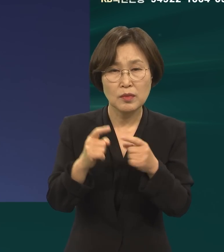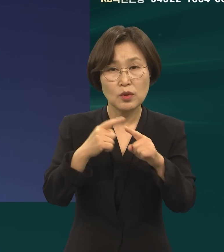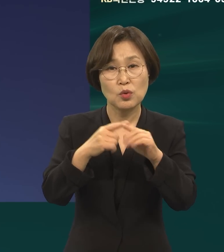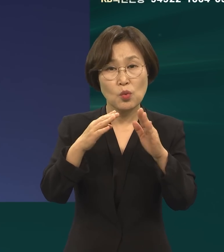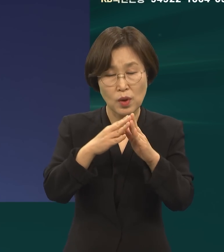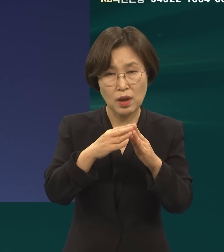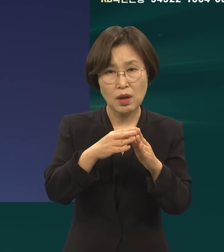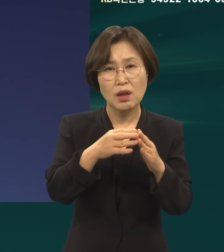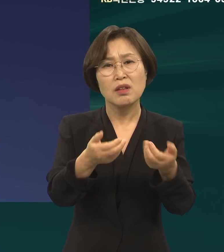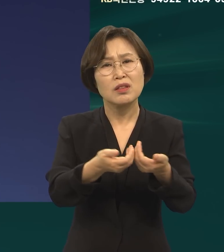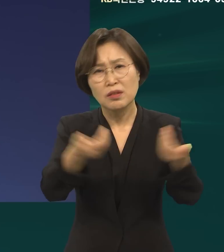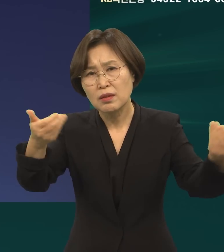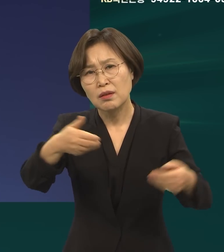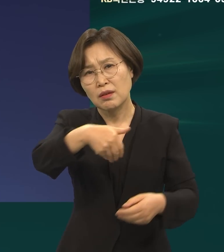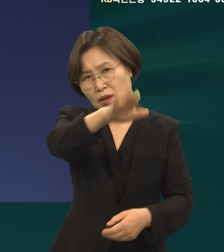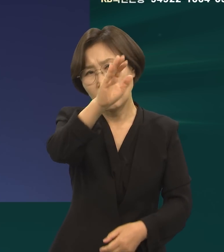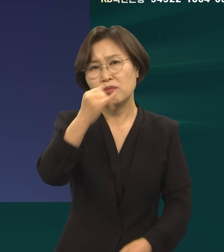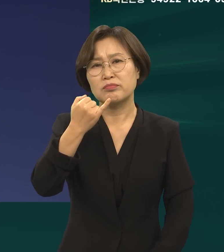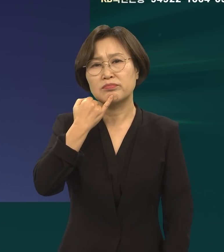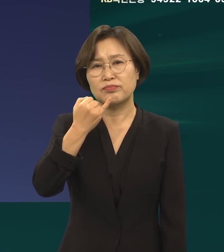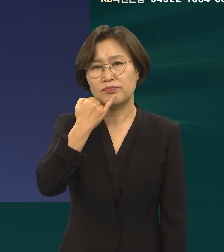떠나달라고.